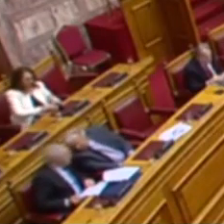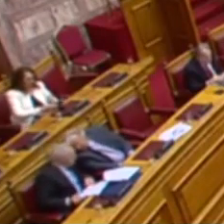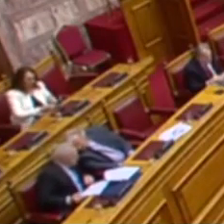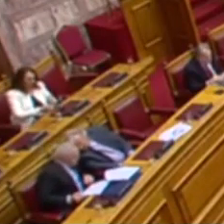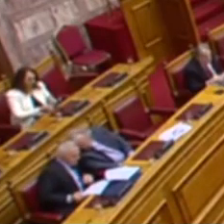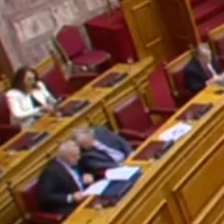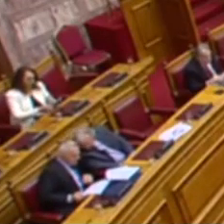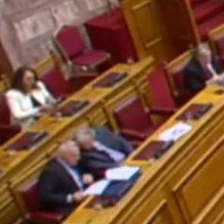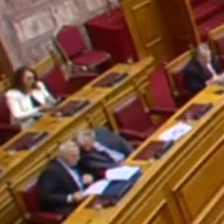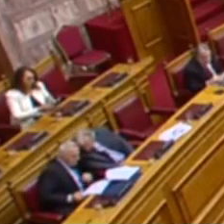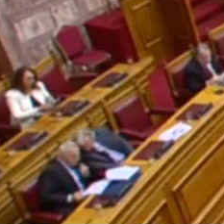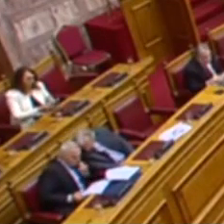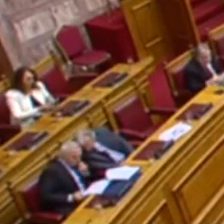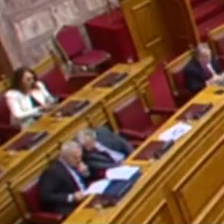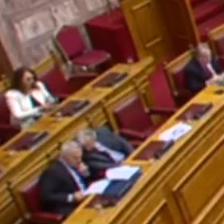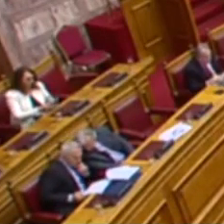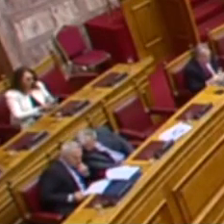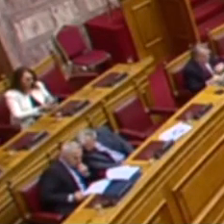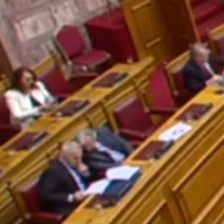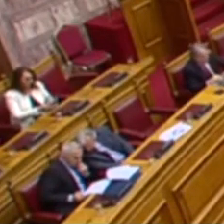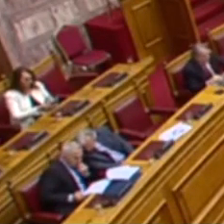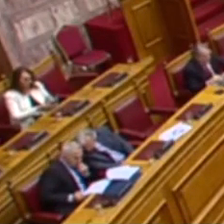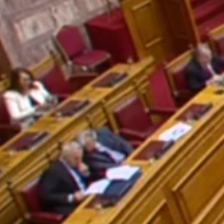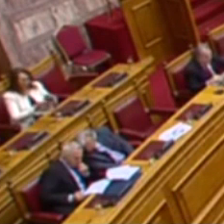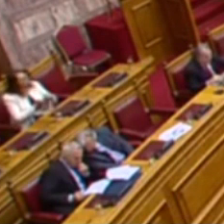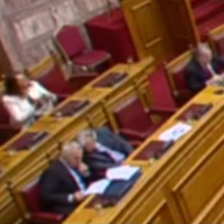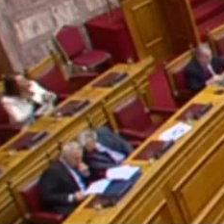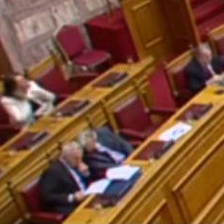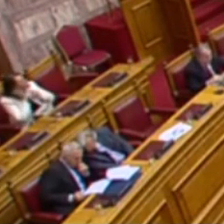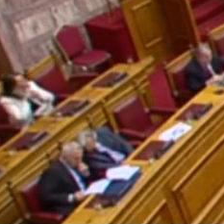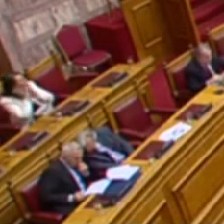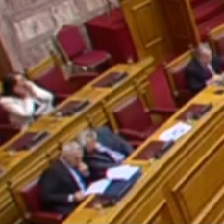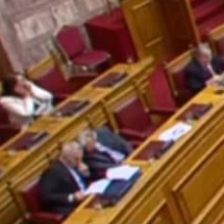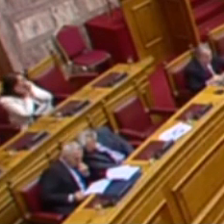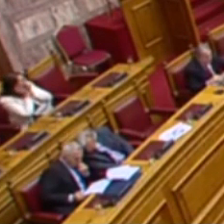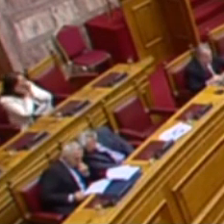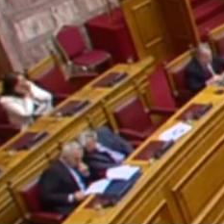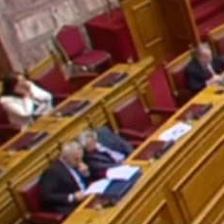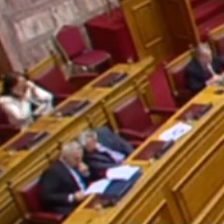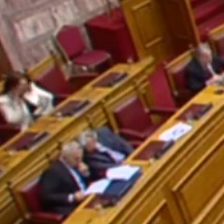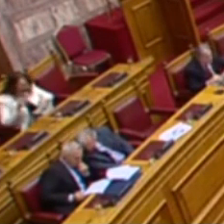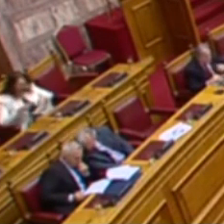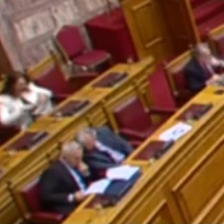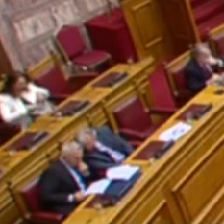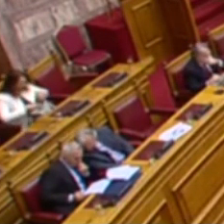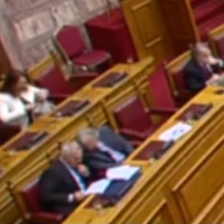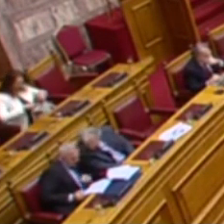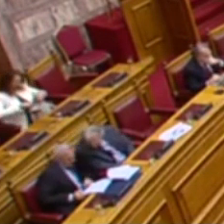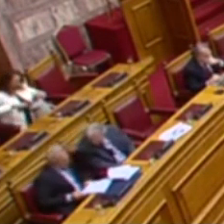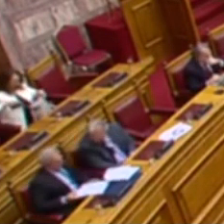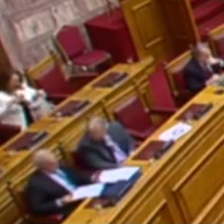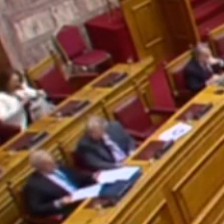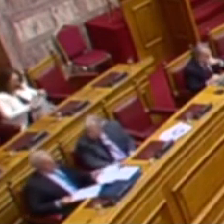Κυρίες και κύριοι, η πρεμούρα του ΣΥΡΙΖΑ να φέρει στη Βουλή και